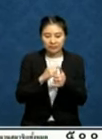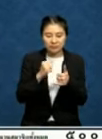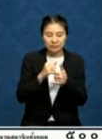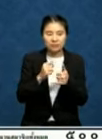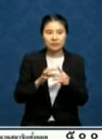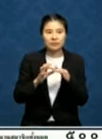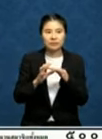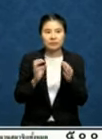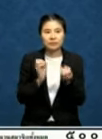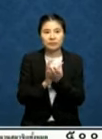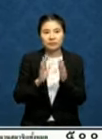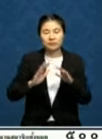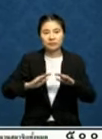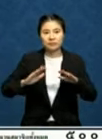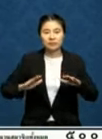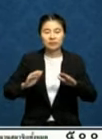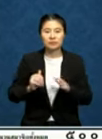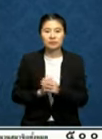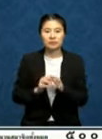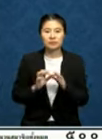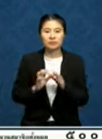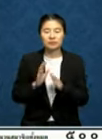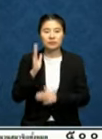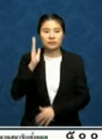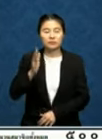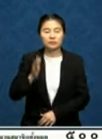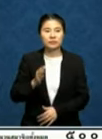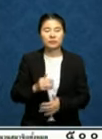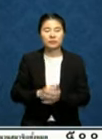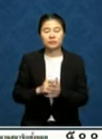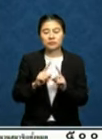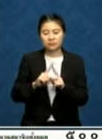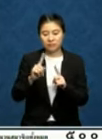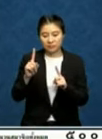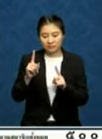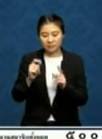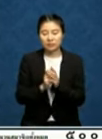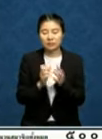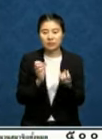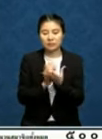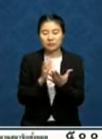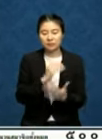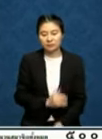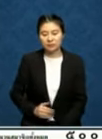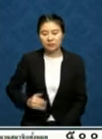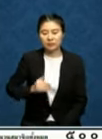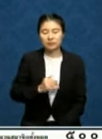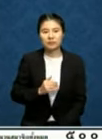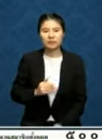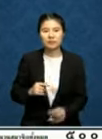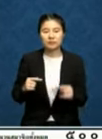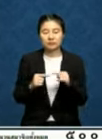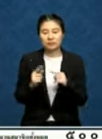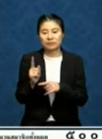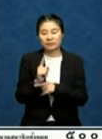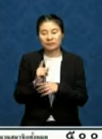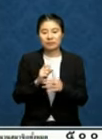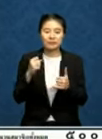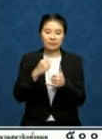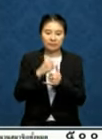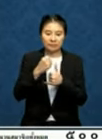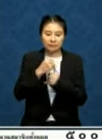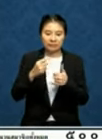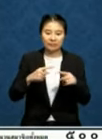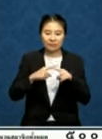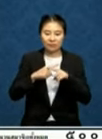ลเสียต่อเด็กในทั้งระยะสั้นและระยะยาวค่ะ1คือผลกระทบทางร่างกายแน่นอนค่ะร่างกายฟกช้ำบาดเ